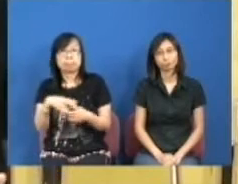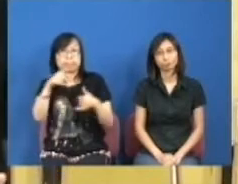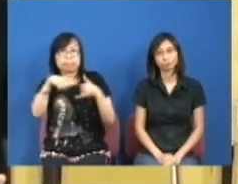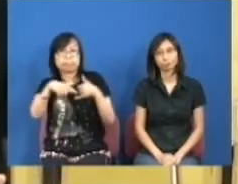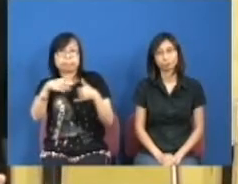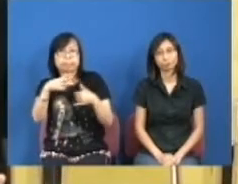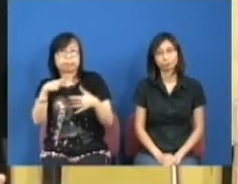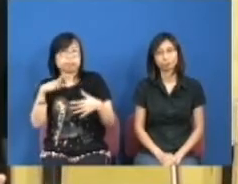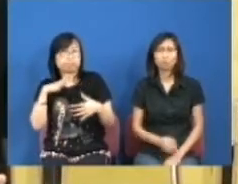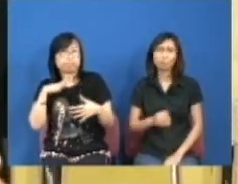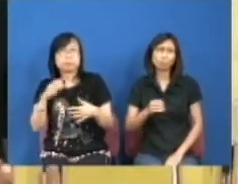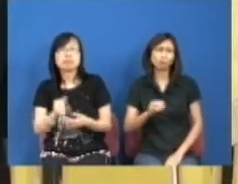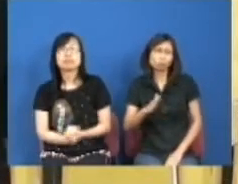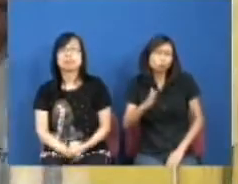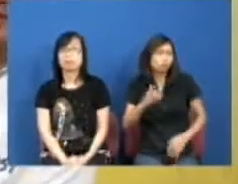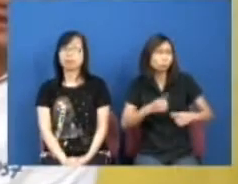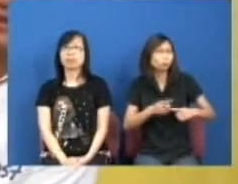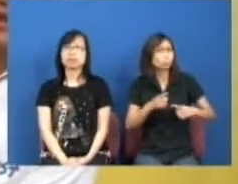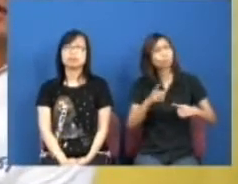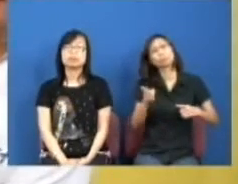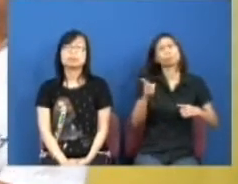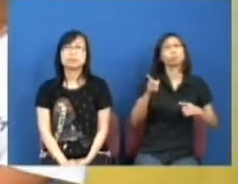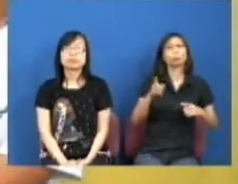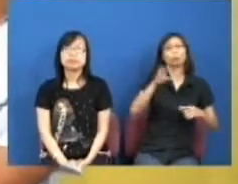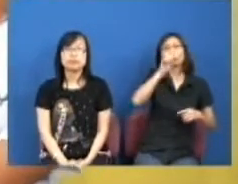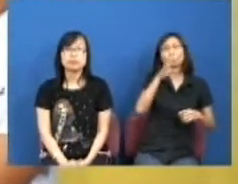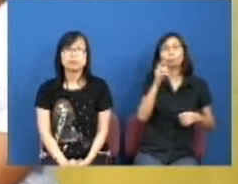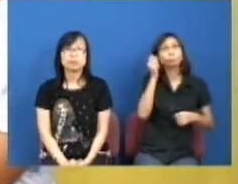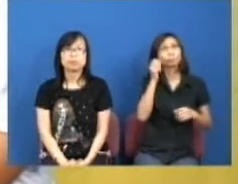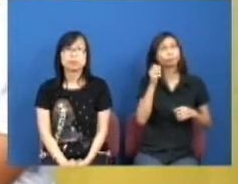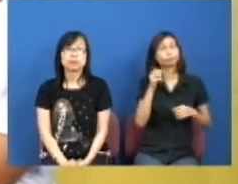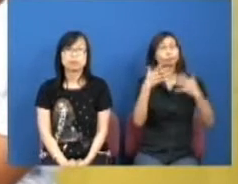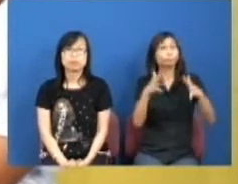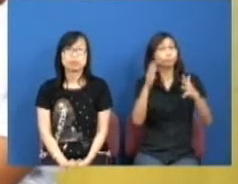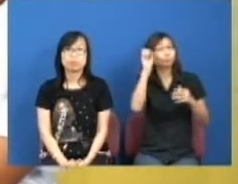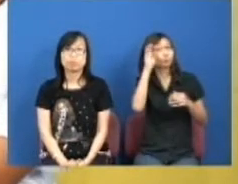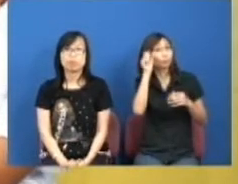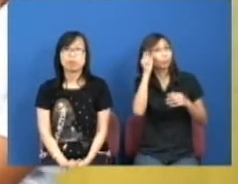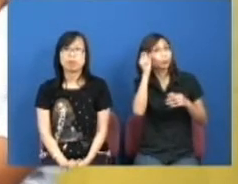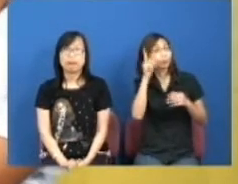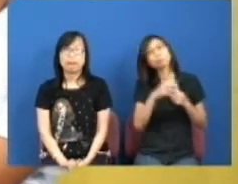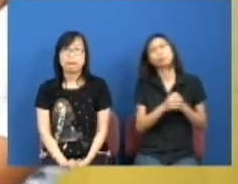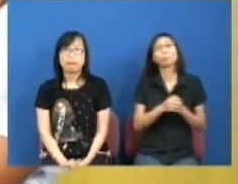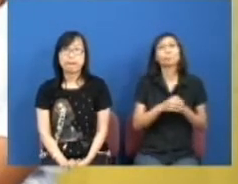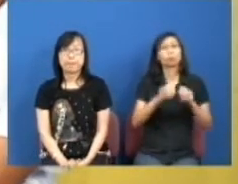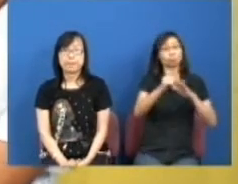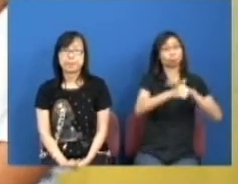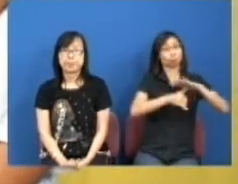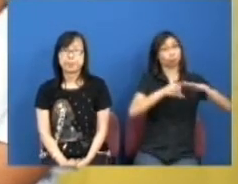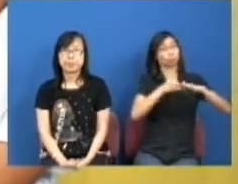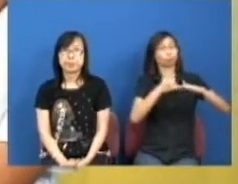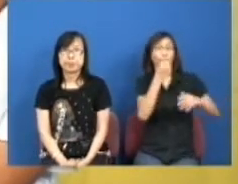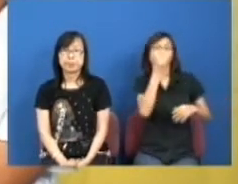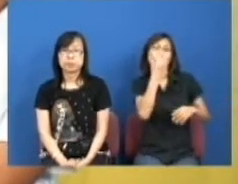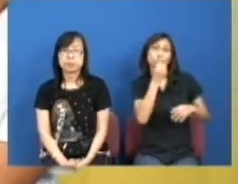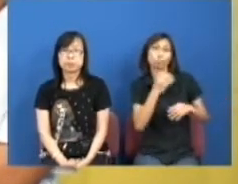況。 但其實慧文頭先講一樣嘢都幾得意，就係我哋回歸咗咁多年啦。咁香港最主要的政團，如果我哋話作